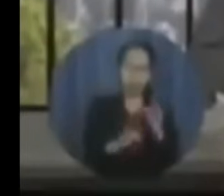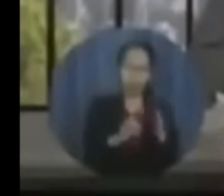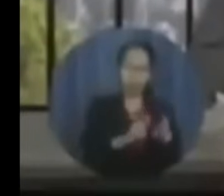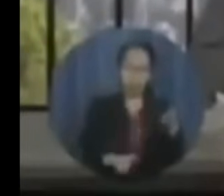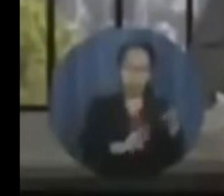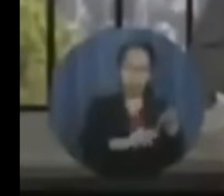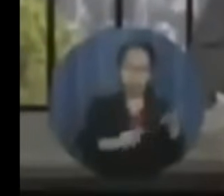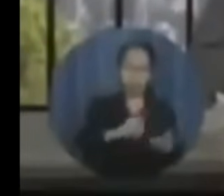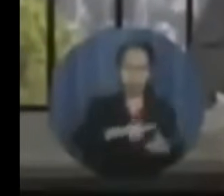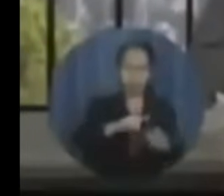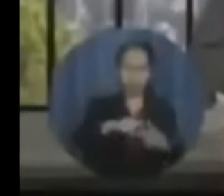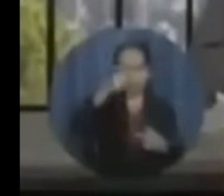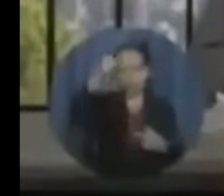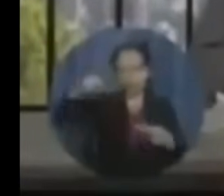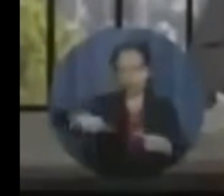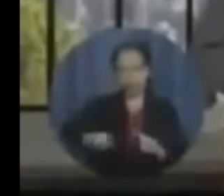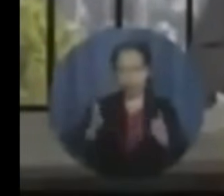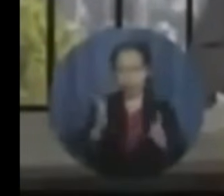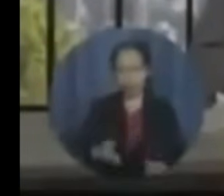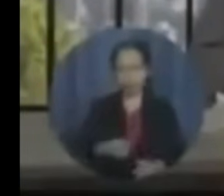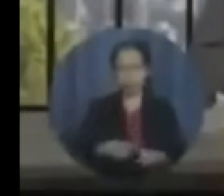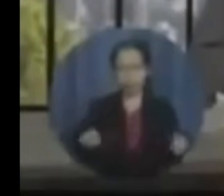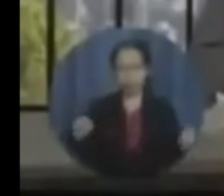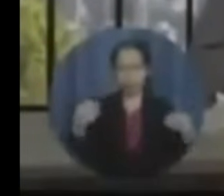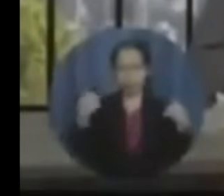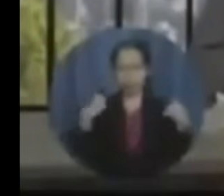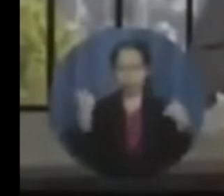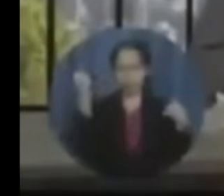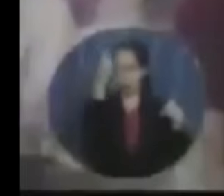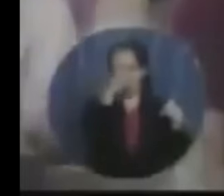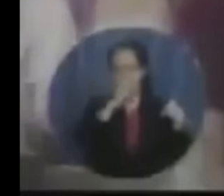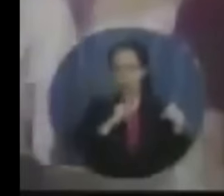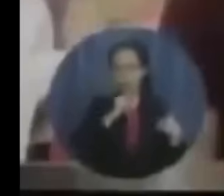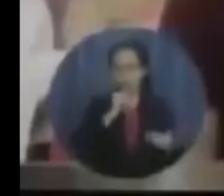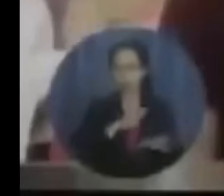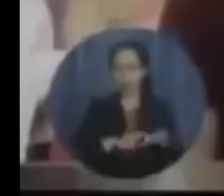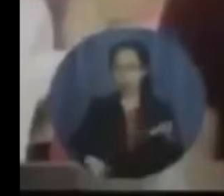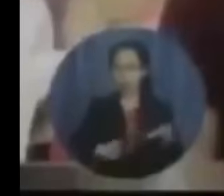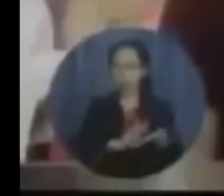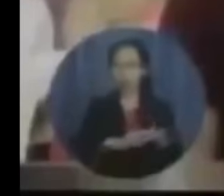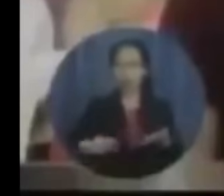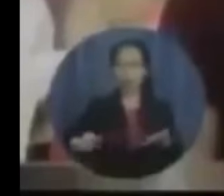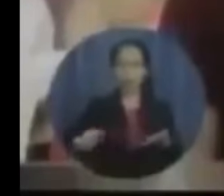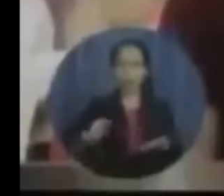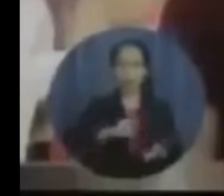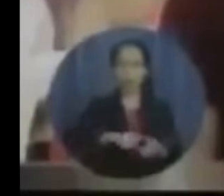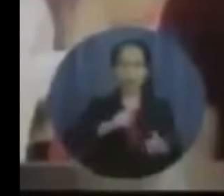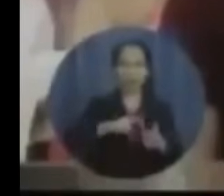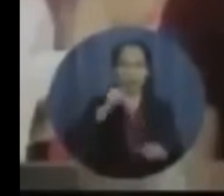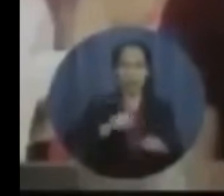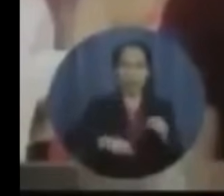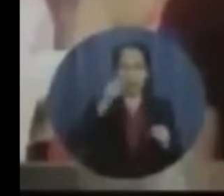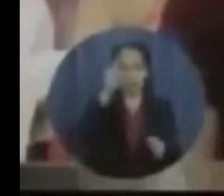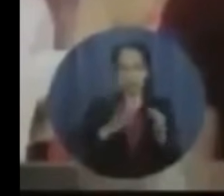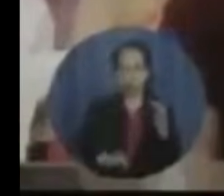Pero kung merong ibang dahilan, di mo naman ayaw, di mo naman tinatakwil, hindi ka ta pwedeng hatulang makasalanan